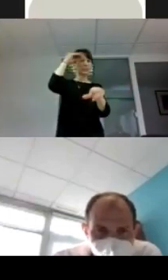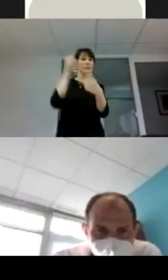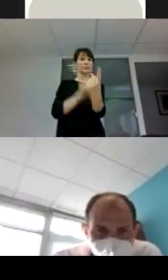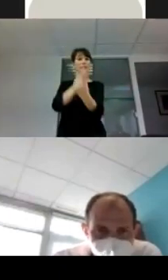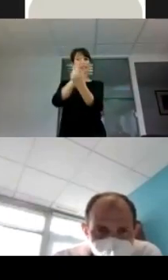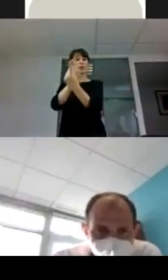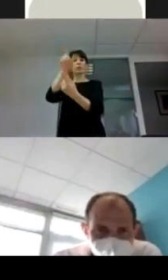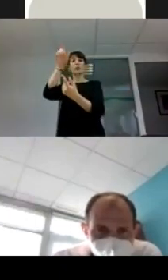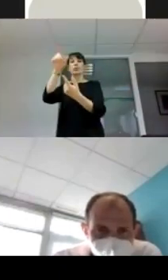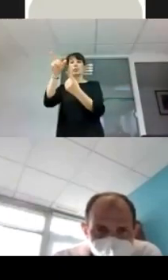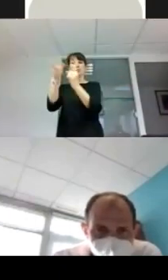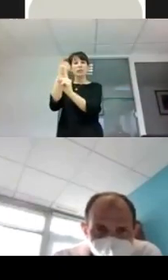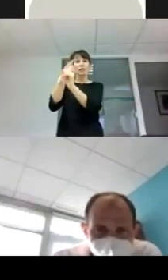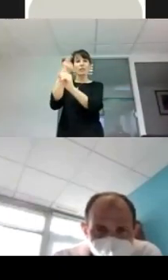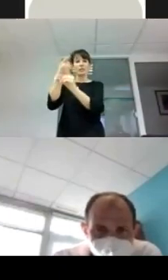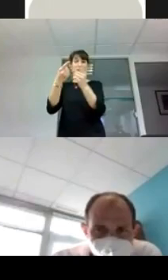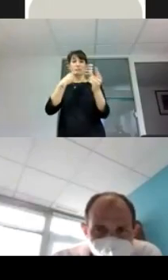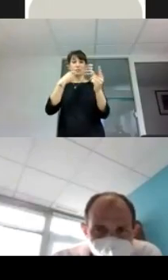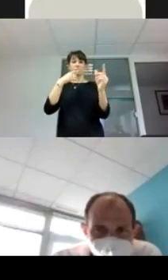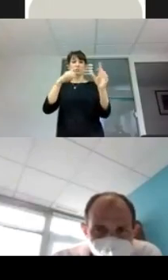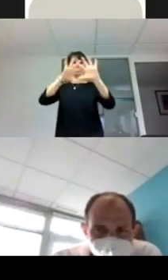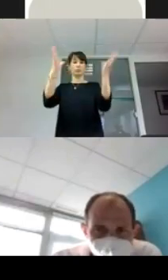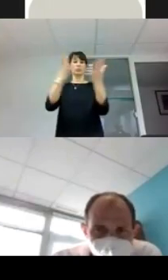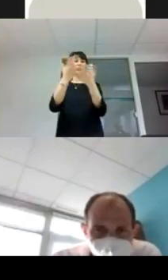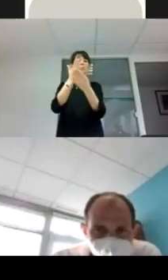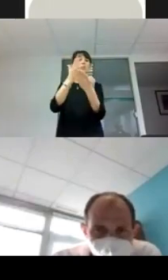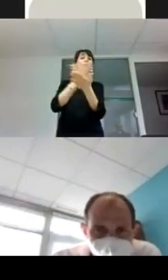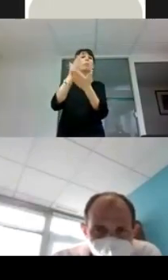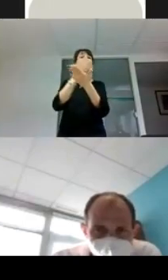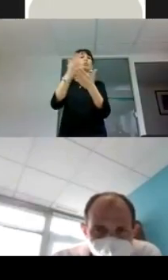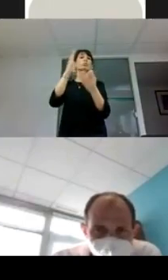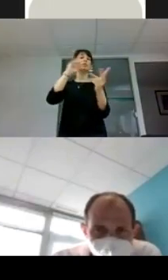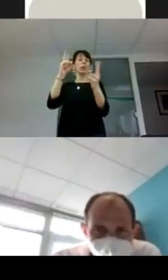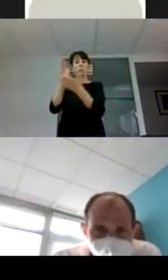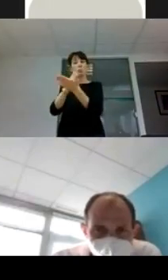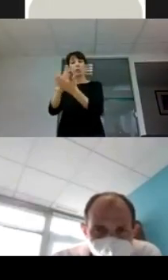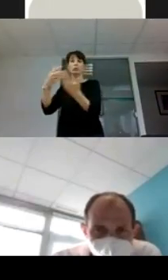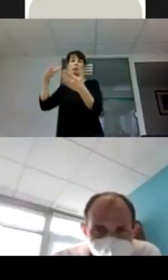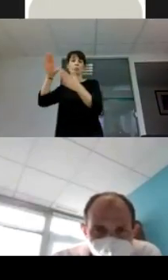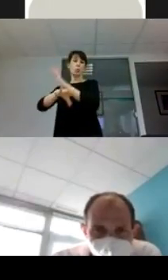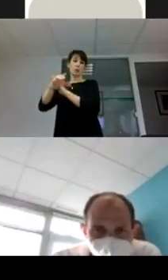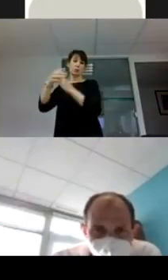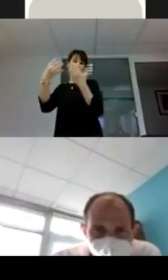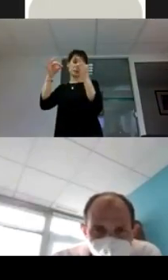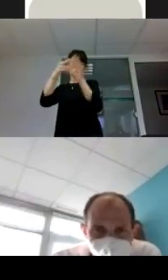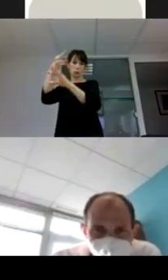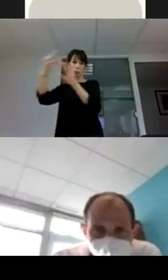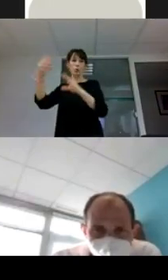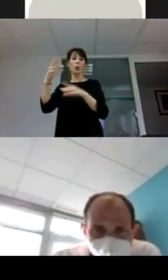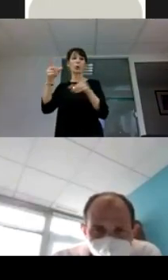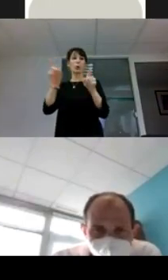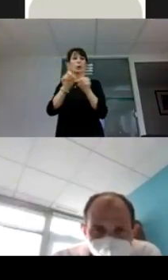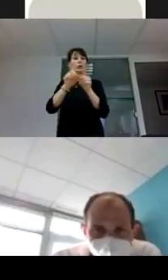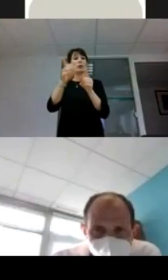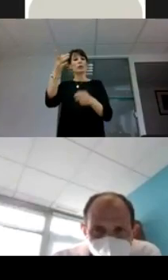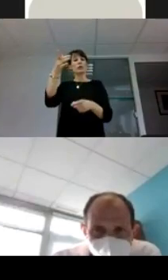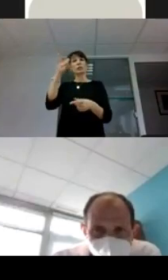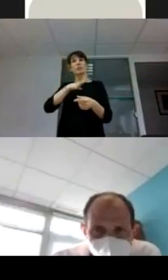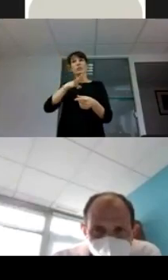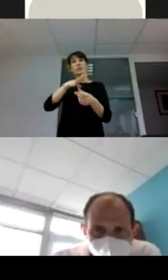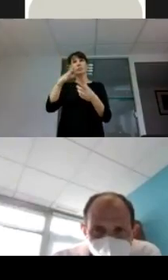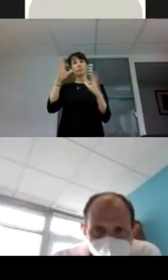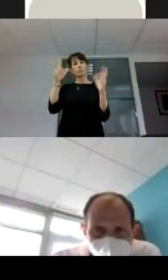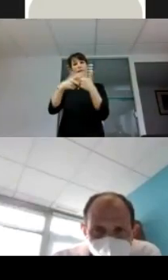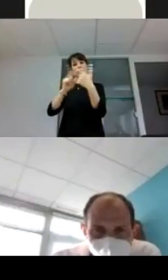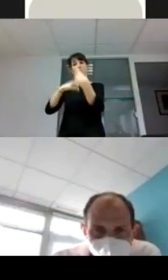médecin spécialiste et de l'anesthésiste. Les préparations ont toutes le même prix en France, moins de 10 euros. Et l'examen se faisant en ambulatoire, il y